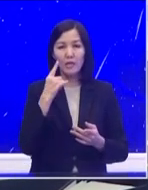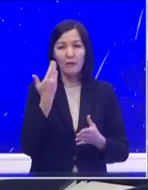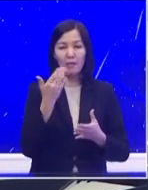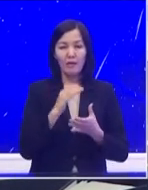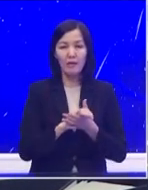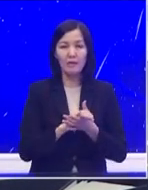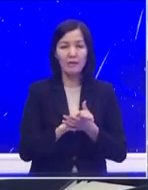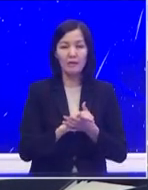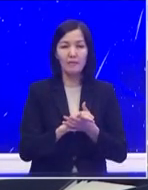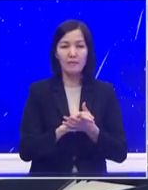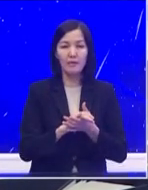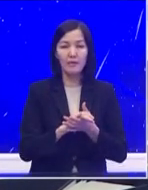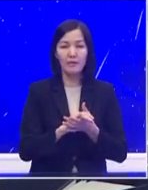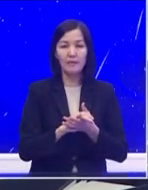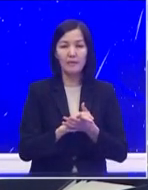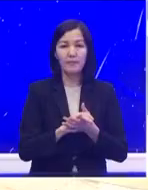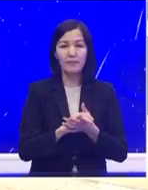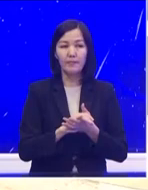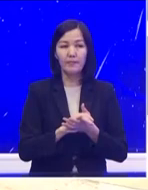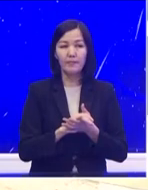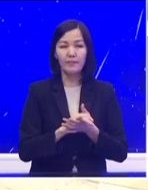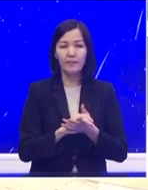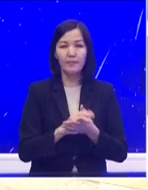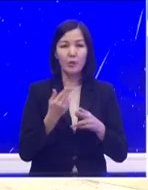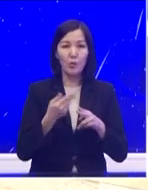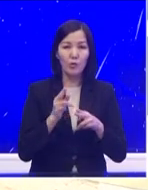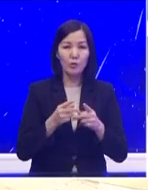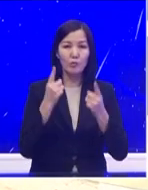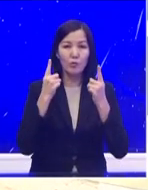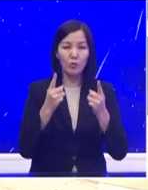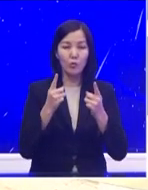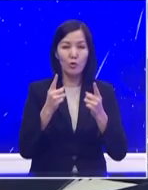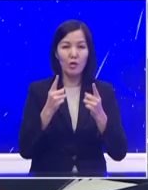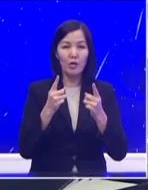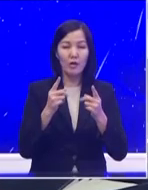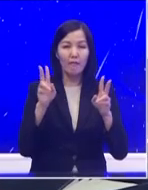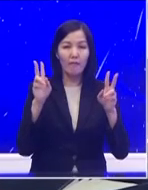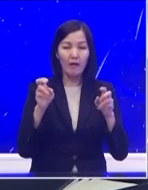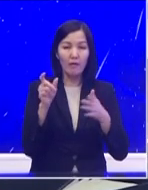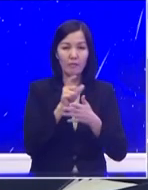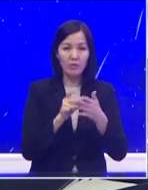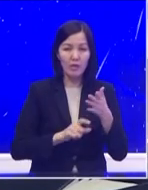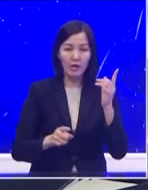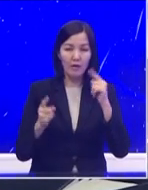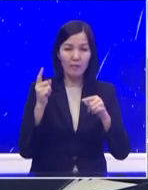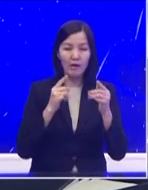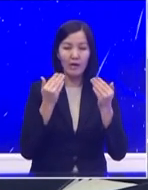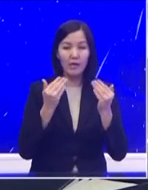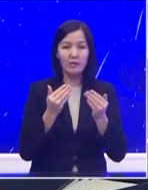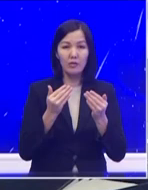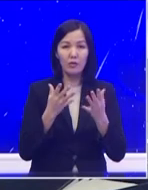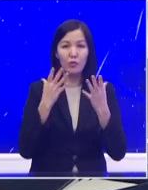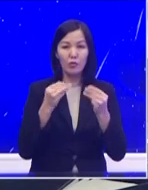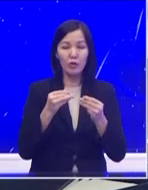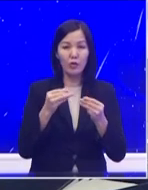күн тұтылып, қуанғанда күлкімнен түн түрілген». Осы бір ұлы туынды өзінің өміршеңдігін әлі де жоғалтқан жоқ қой